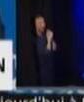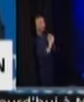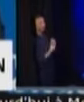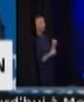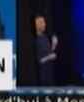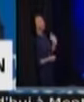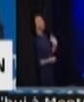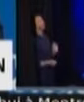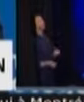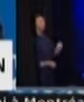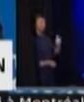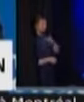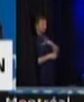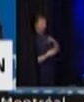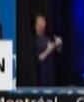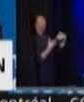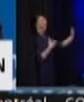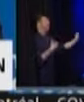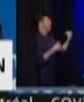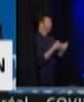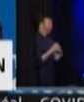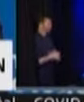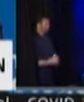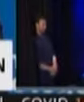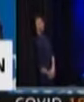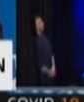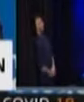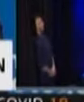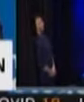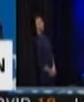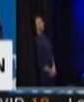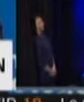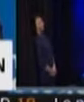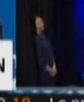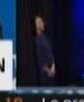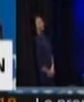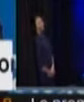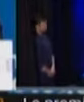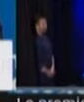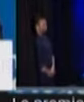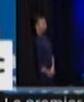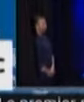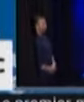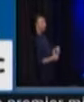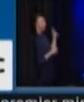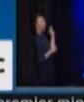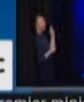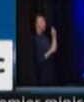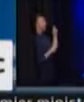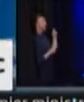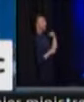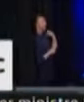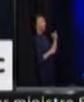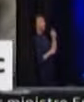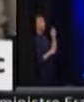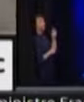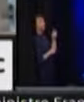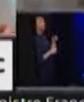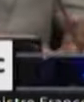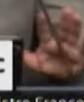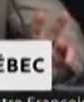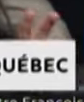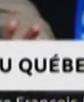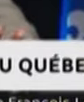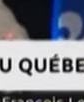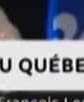non, ça ne marche pas, vous ne pouvez pas avoir de deuxième dose, vous n'avez pas le droit de prendre un deuxième rendez-vous? » Réponse.